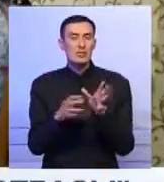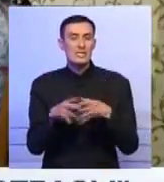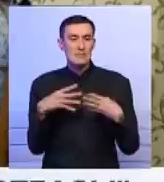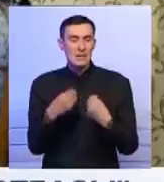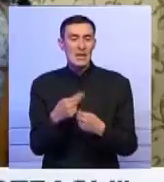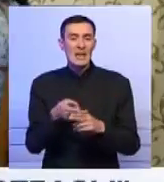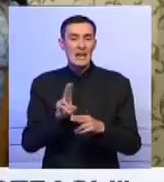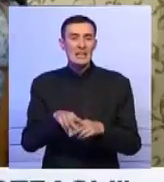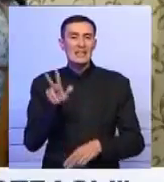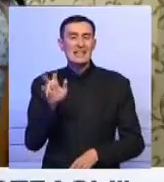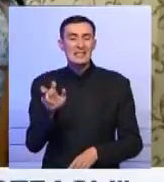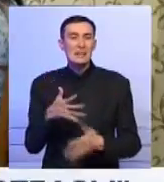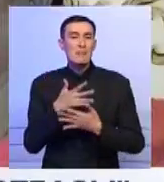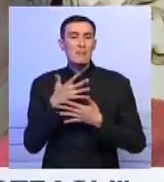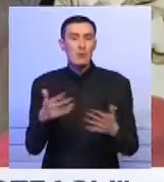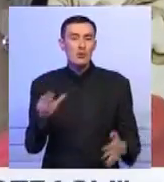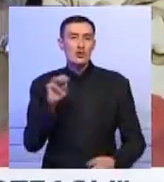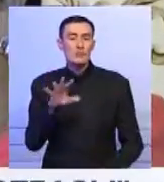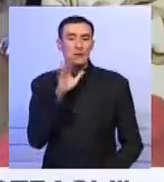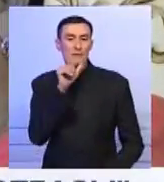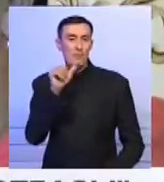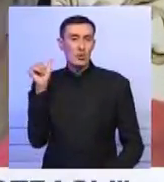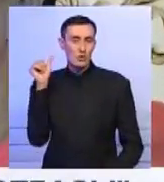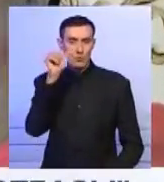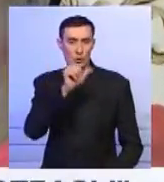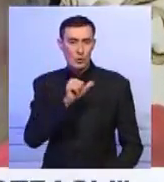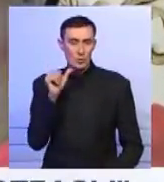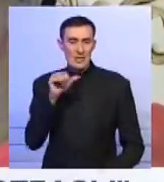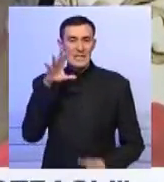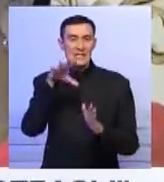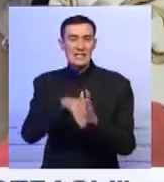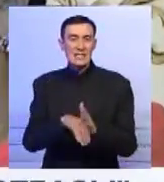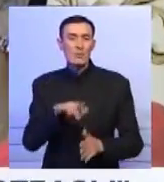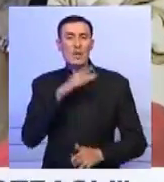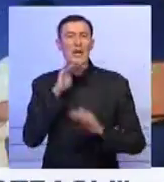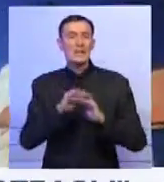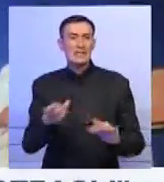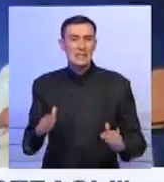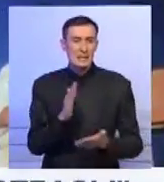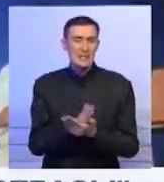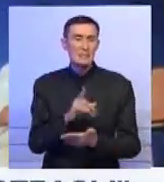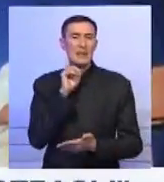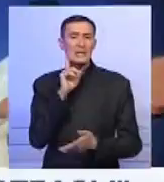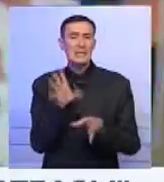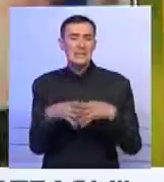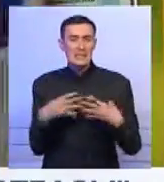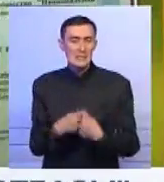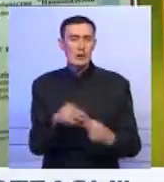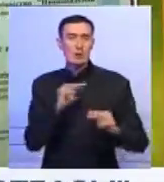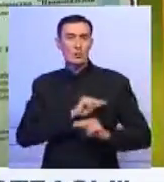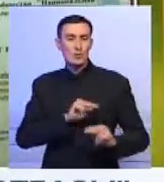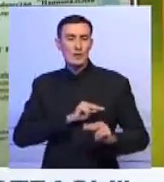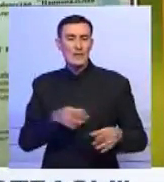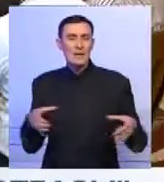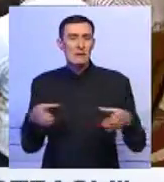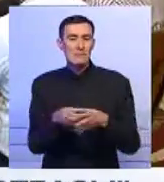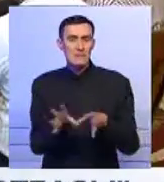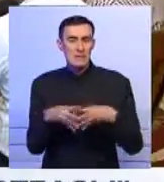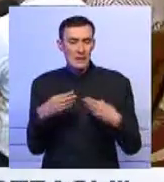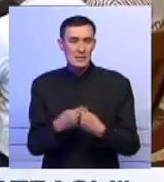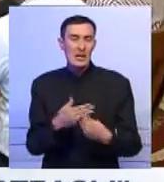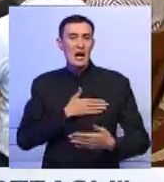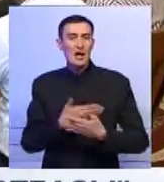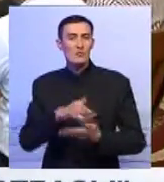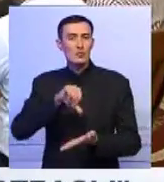Это на 300 больше, чем в прошлом году. Среди них многодетные и молодые семьи, трудовые династии. Наиболее